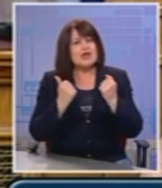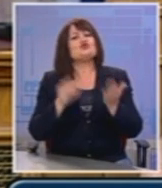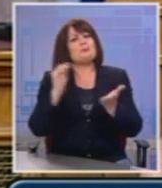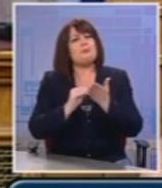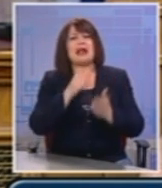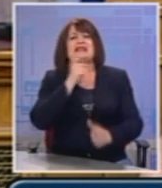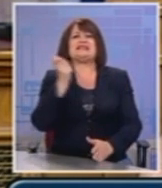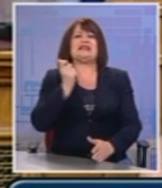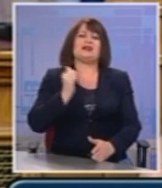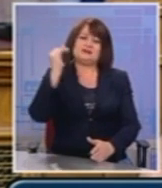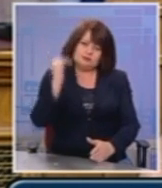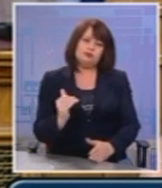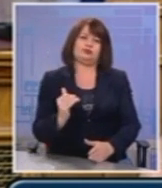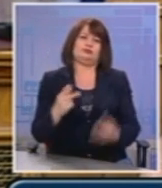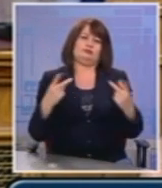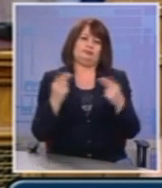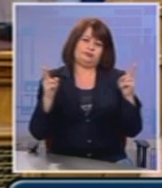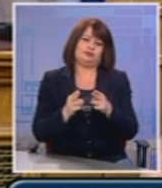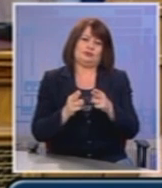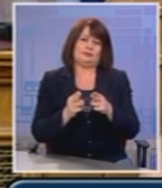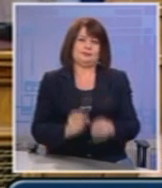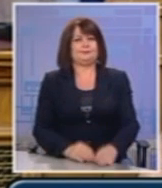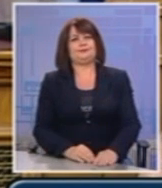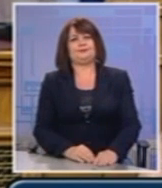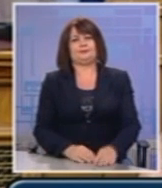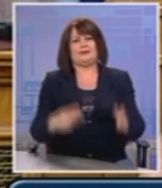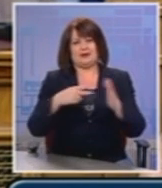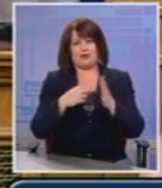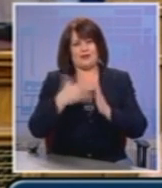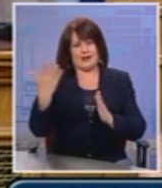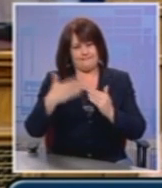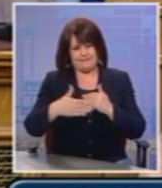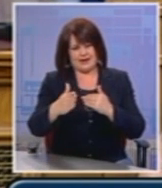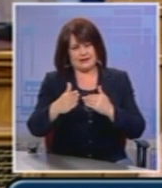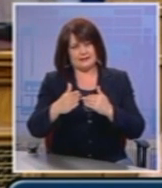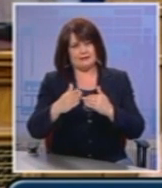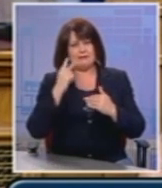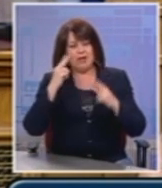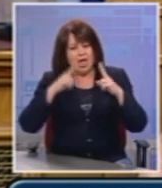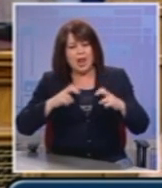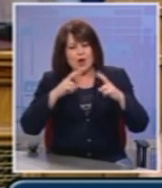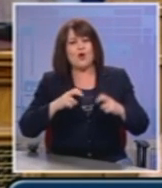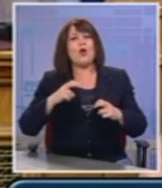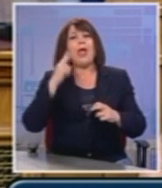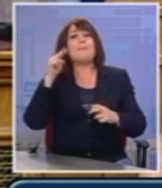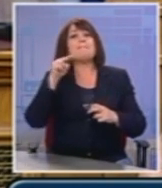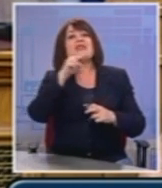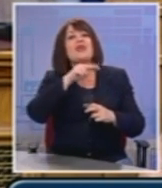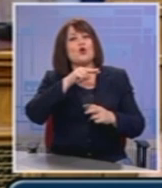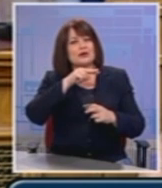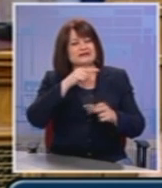μειωθούν και αρκετά περισσότερο μέσα στο 2015 από τους ελέγχους της επιθεώρησης ς εργασίας